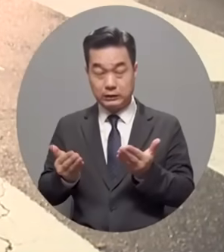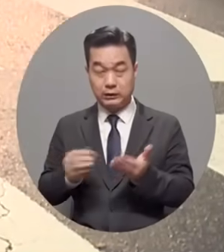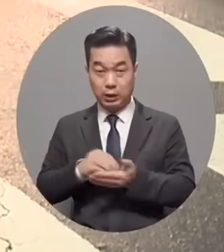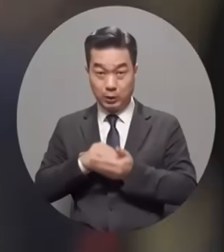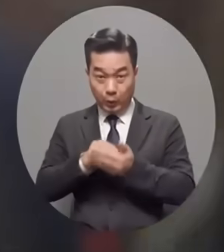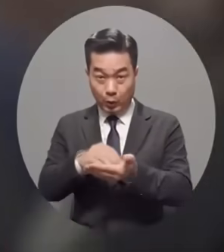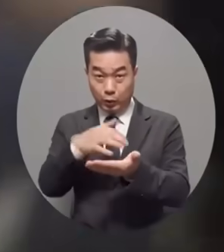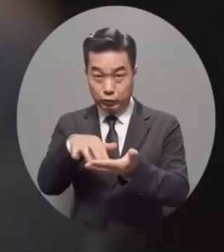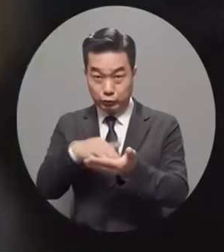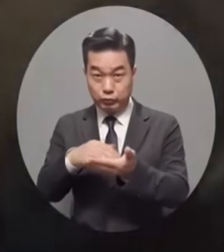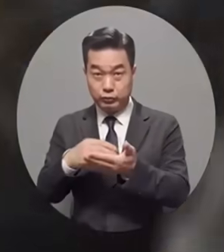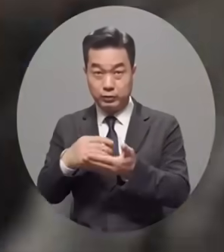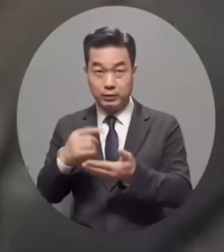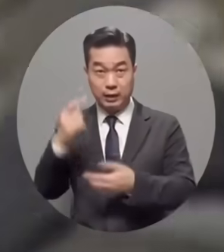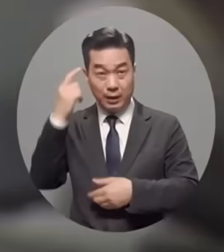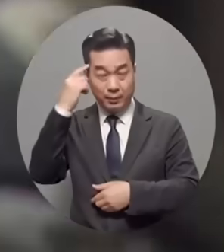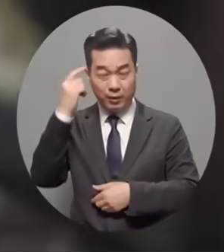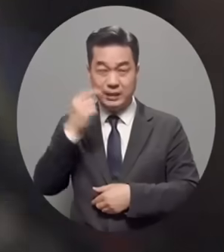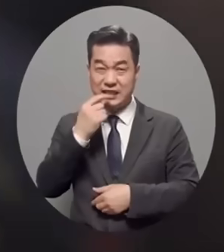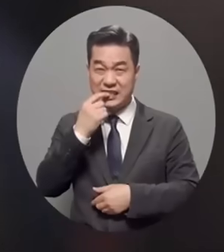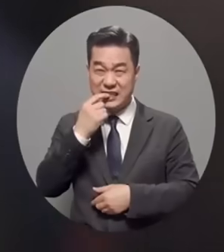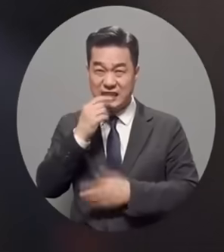머리가 희끗한 노인들입니다.